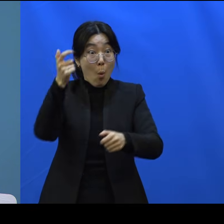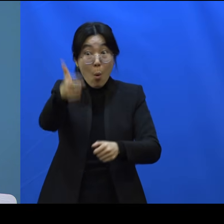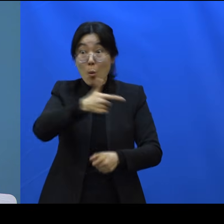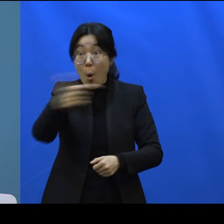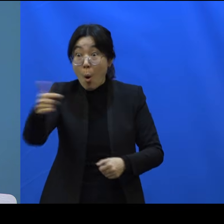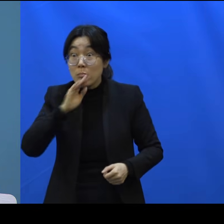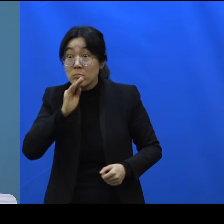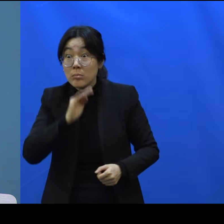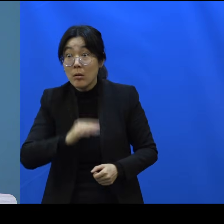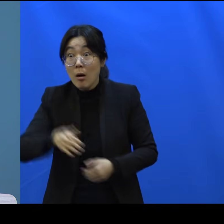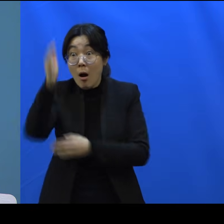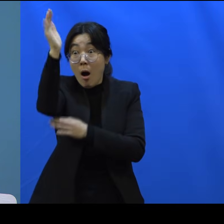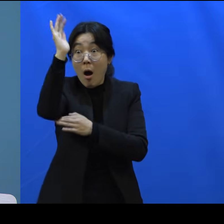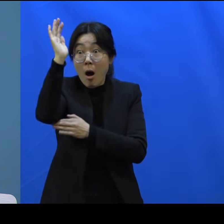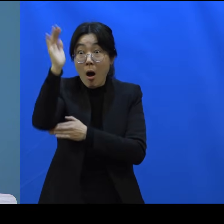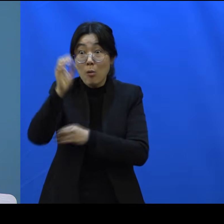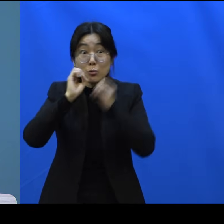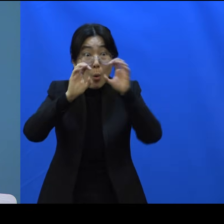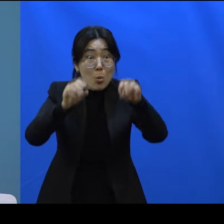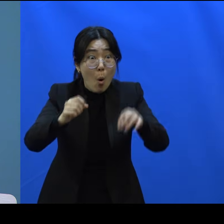사단의 가시라고 그래요.